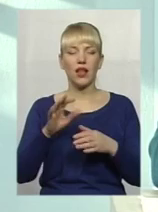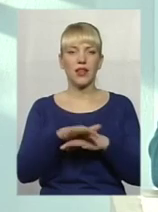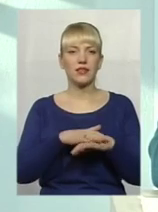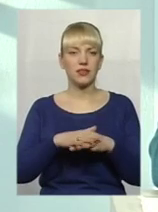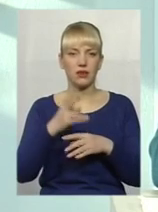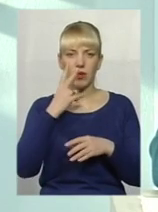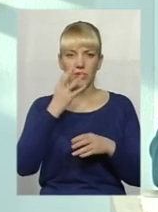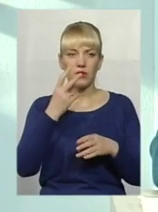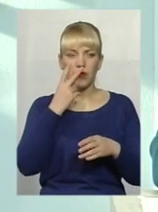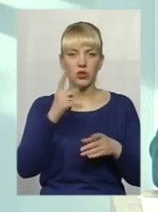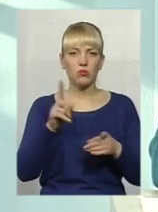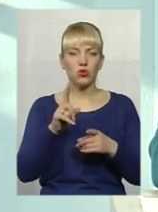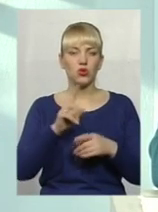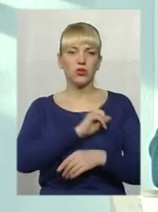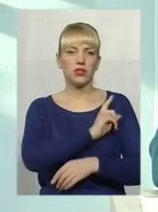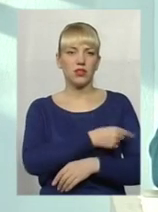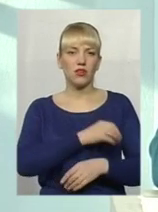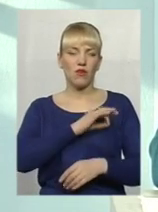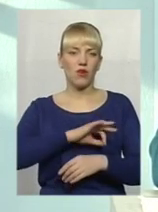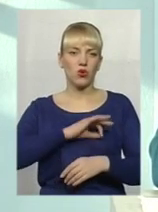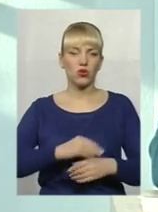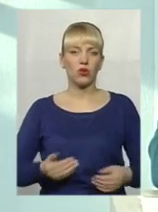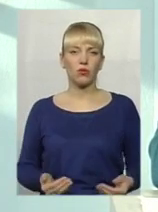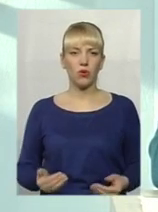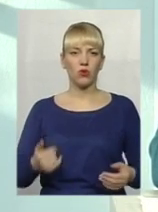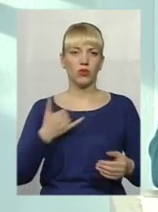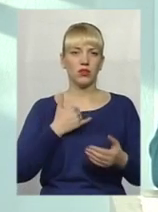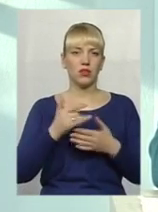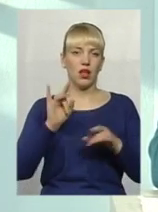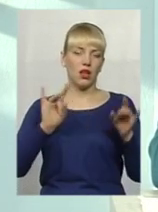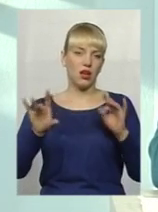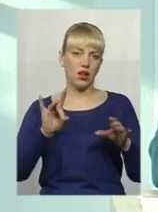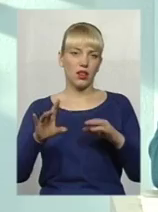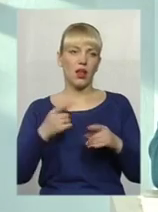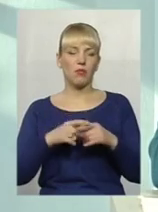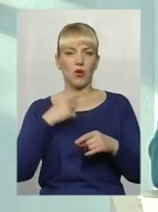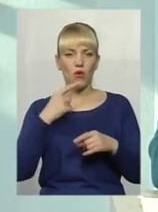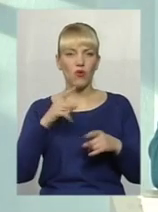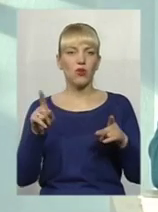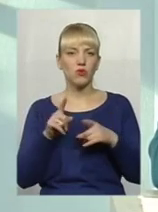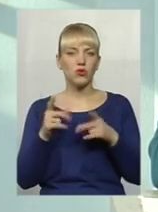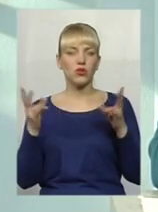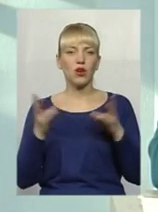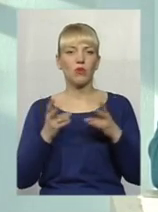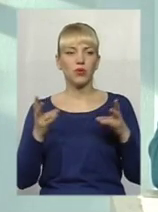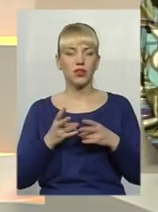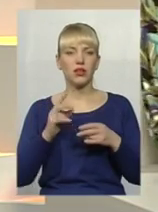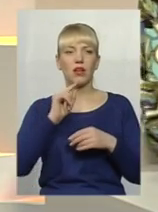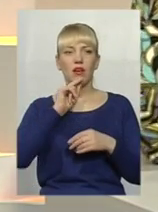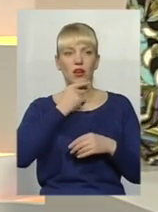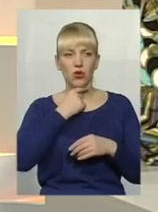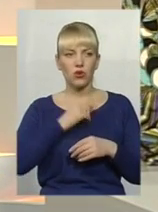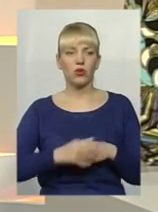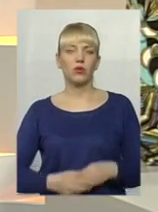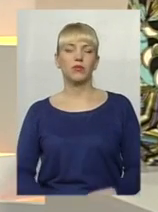потужно зараз використовують в побуті. Ну, і, власне, звичайно, є реклама, так? Ми говоримо про необхідність економити,